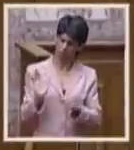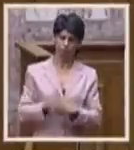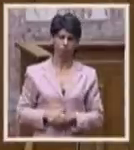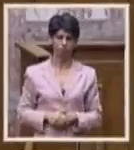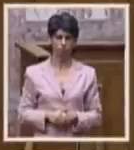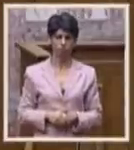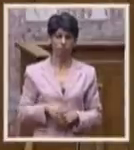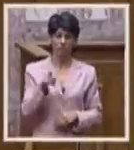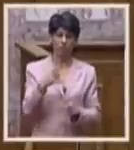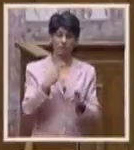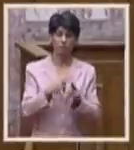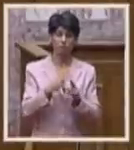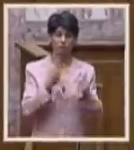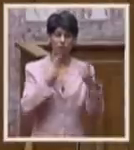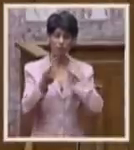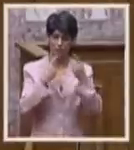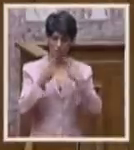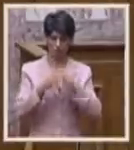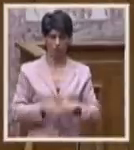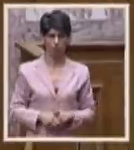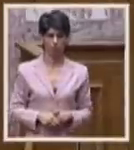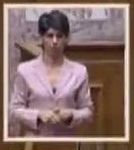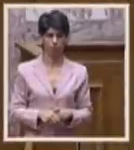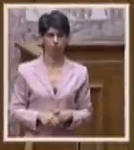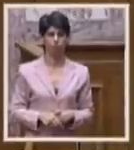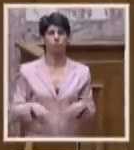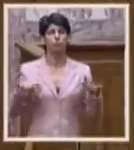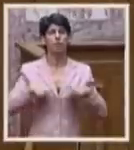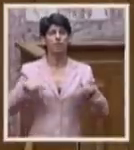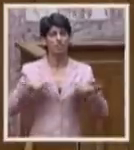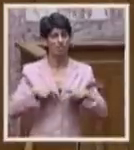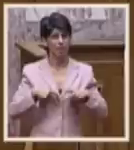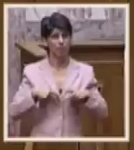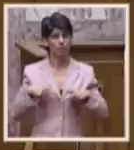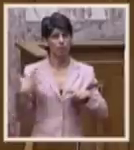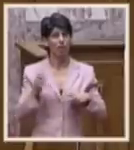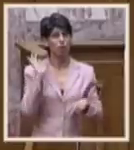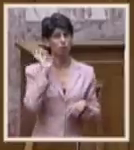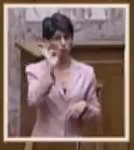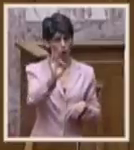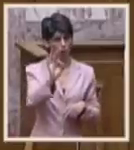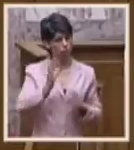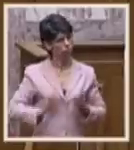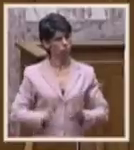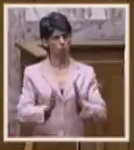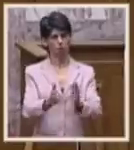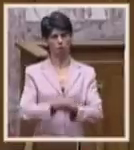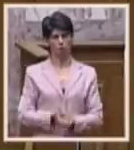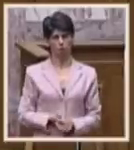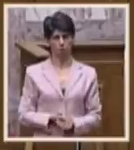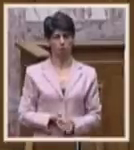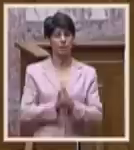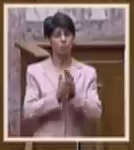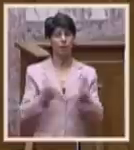της κρίσιμης διαπραγμάτευσης, η κυβέρνησή μας έχει στόχο και προχωρά στις